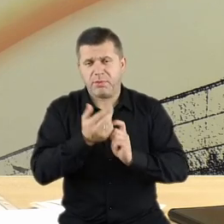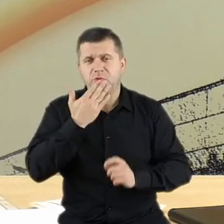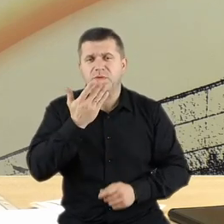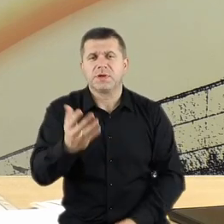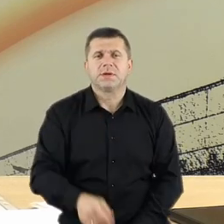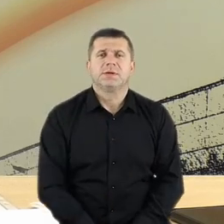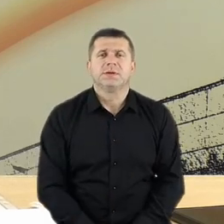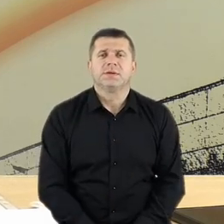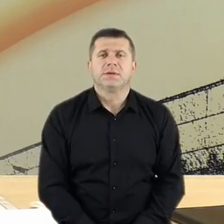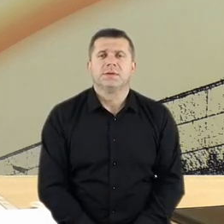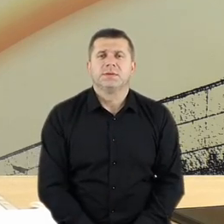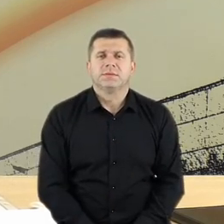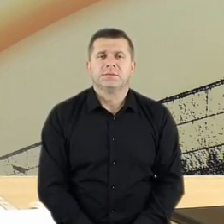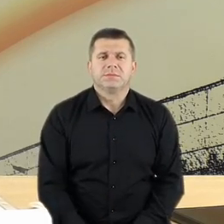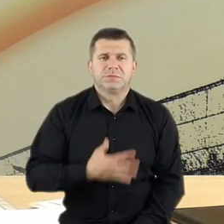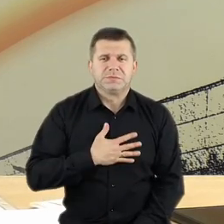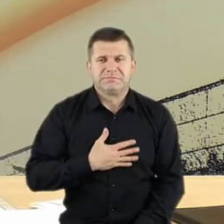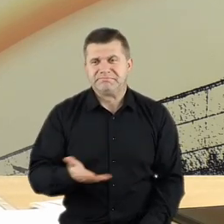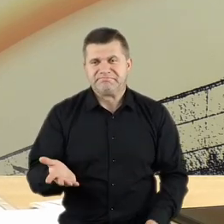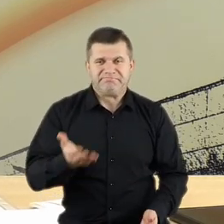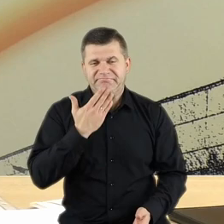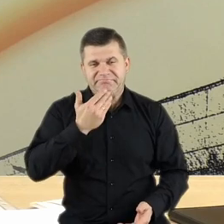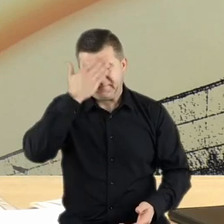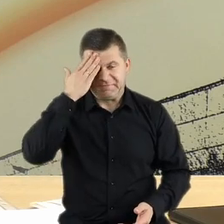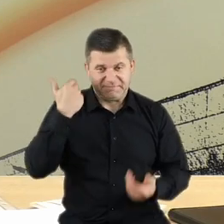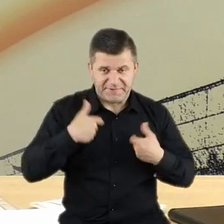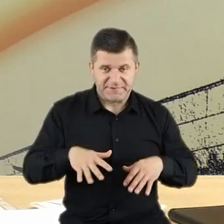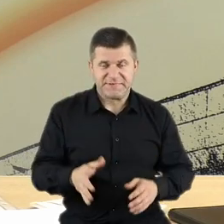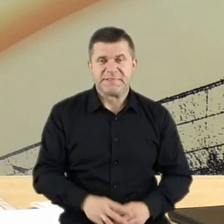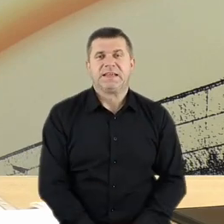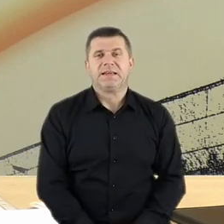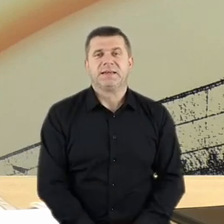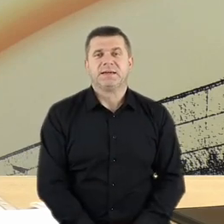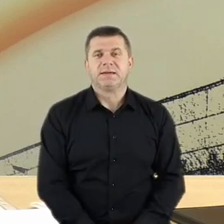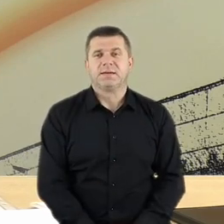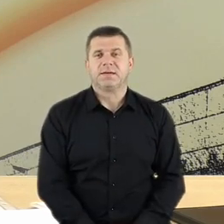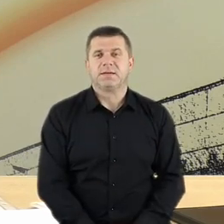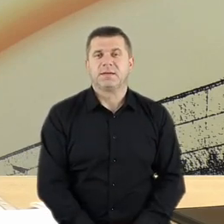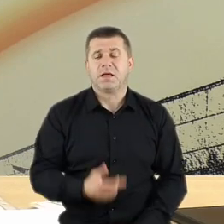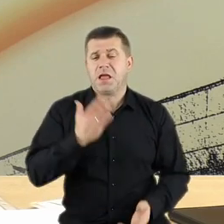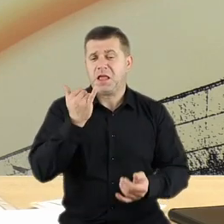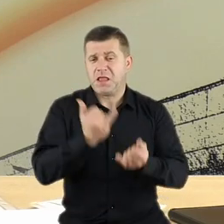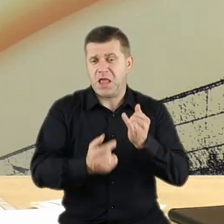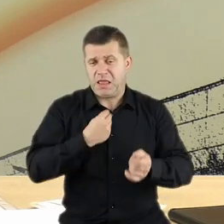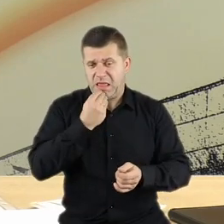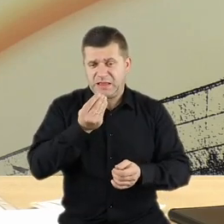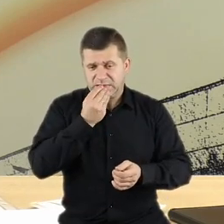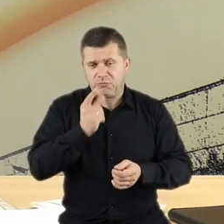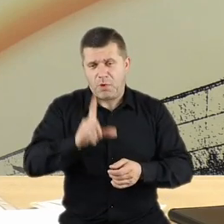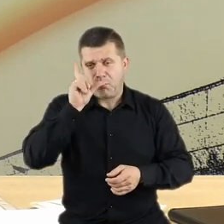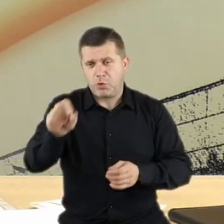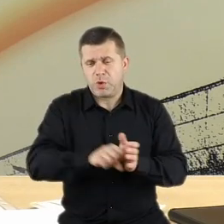no nie chcę wam się jak ino zjem śniadanie to poda doradca